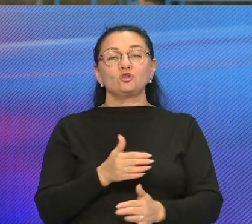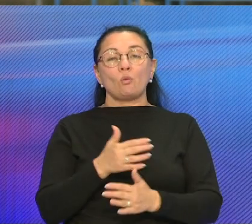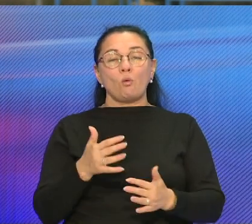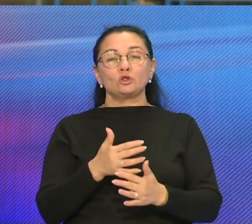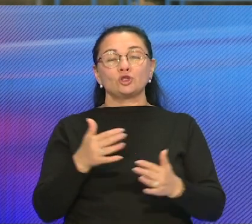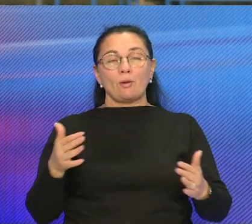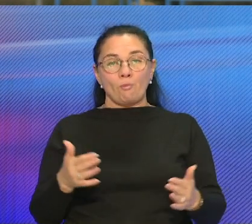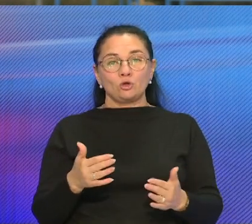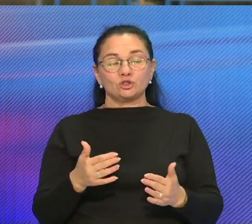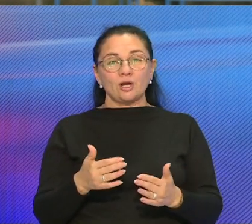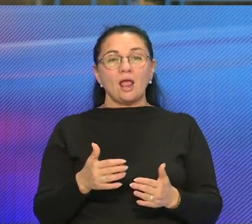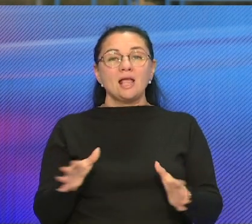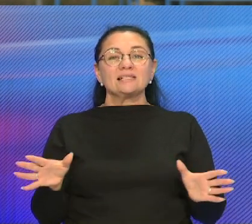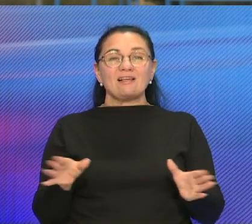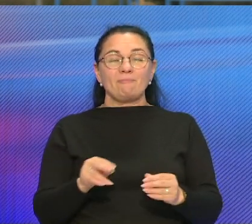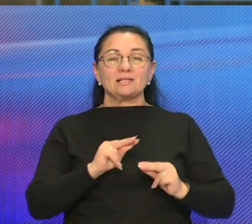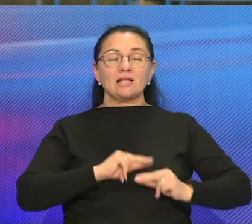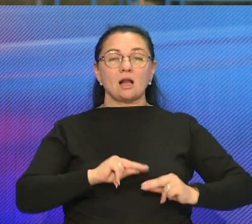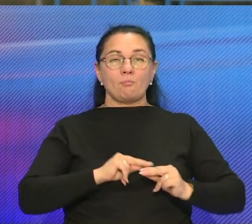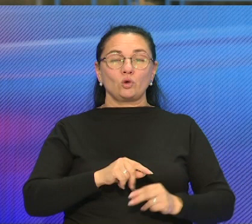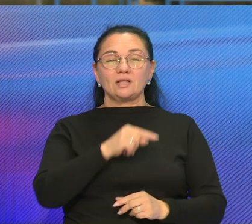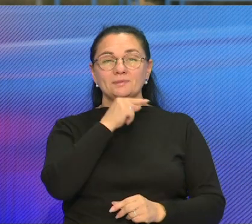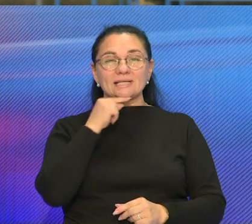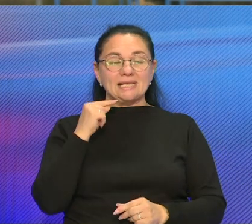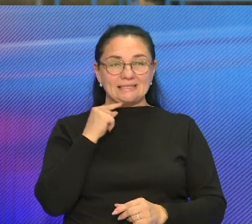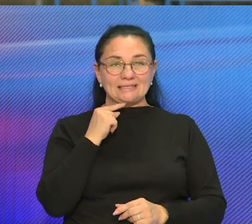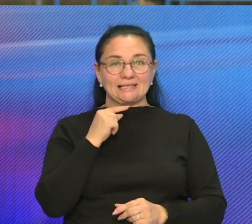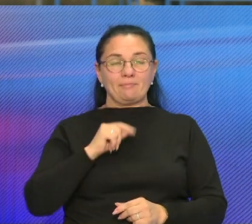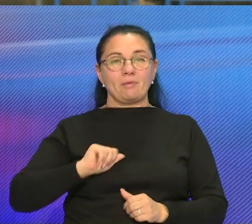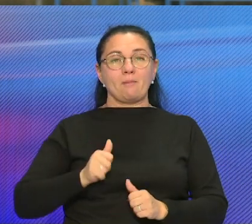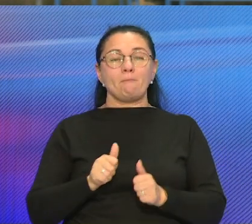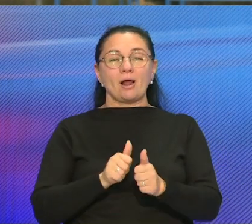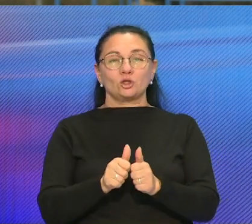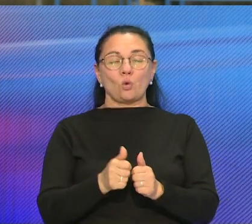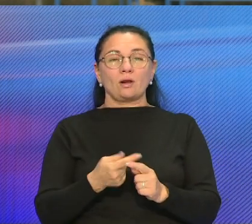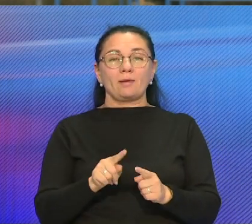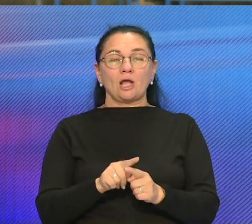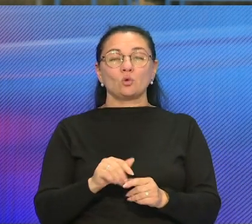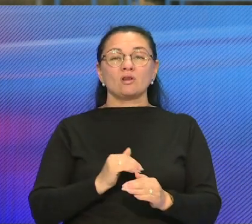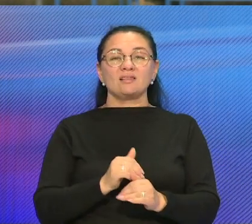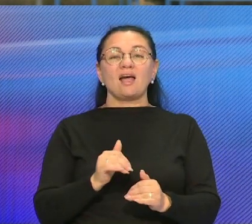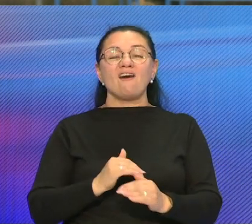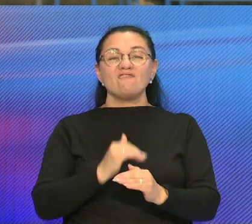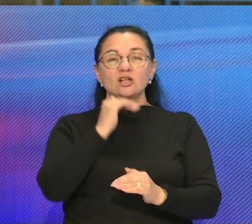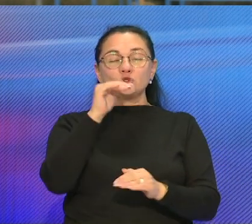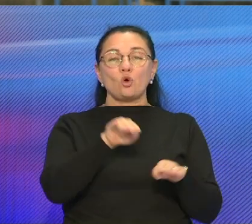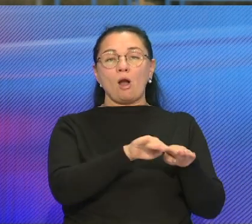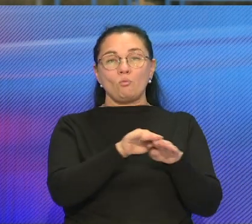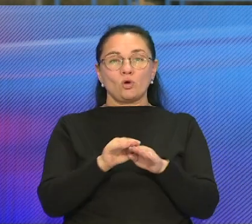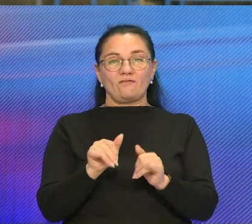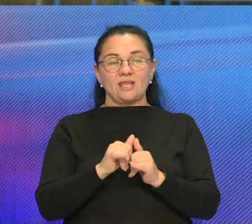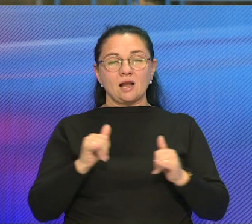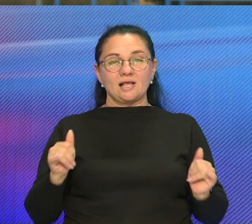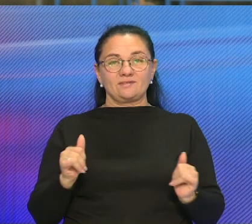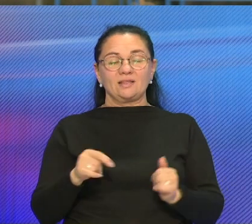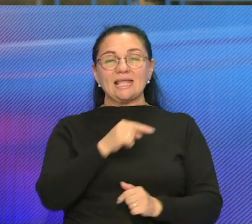нашими российскими партнерами, где данная программа развита на самом высоком уровне. И россияне, после того, как мы